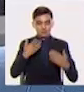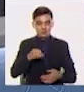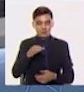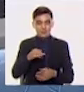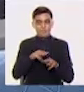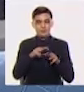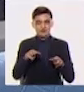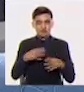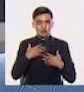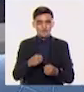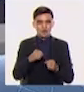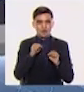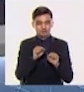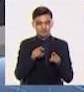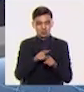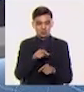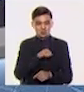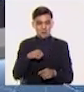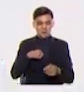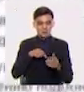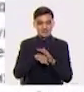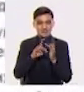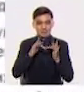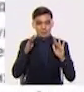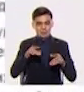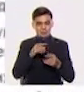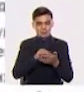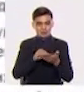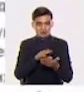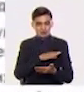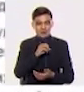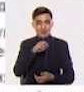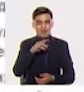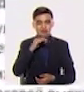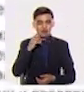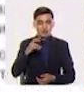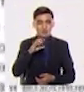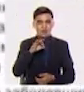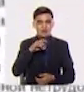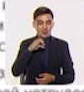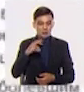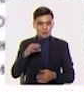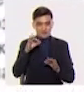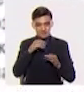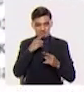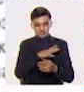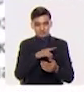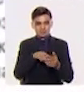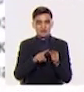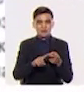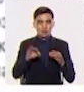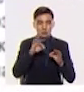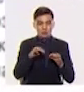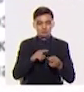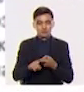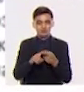сақтау министрінің өз әлеуметтік желіде жазба қалдырды. Елжан Біртанов медициналық ұйымдағы індеттің таралуына қатысты тексеріс